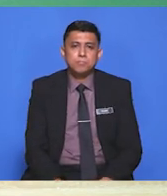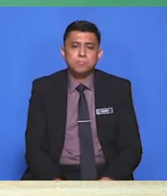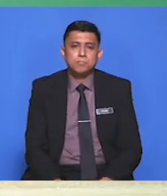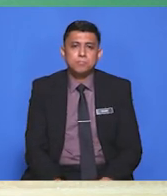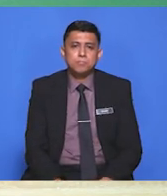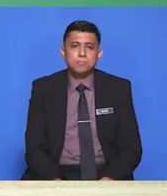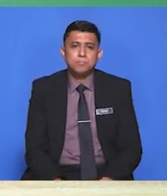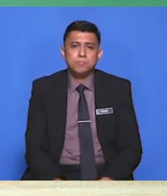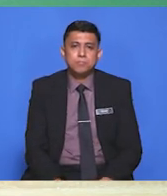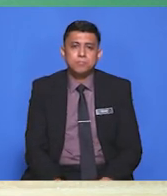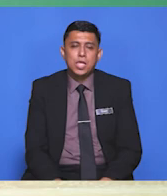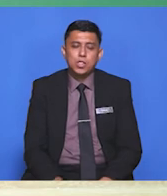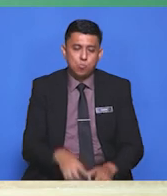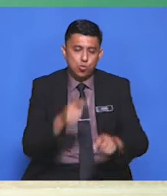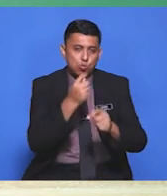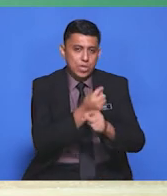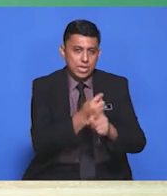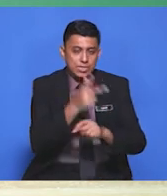kedua, peranan kerajaan.